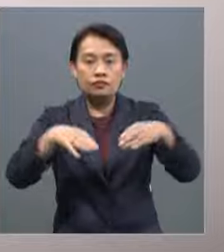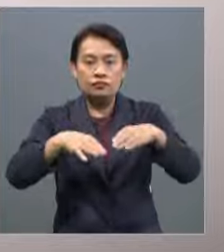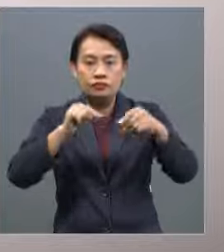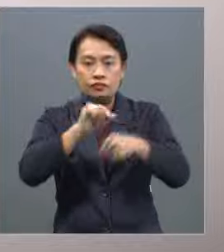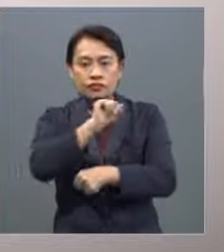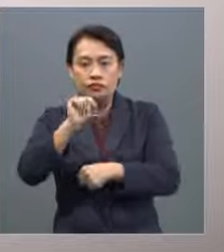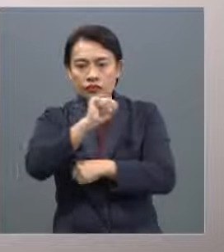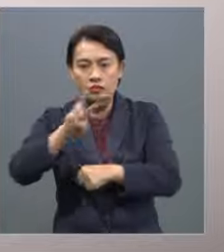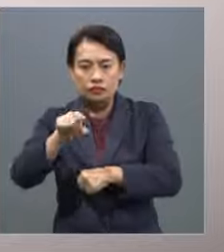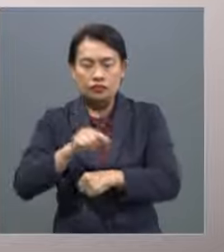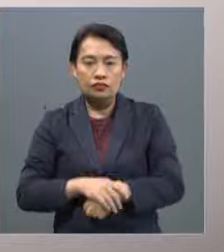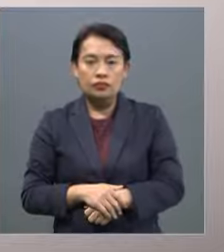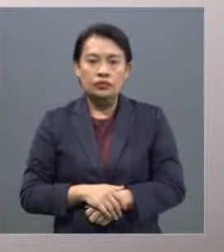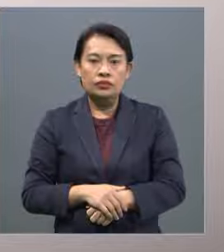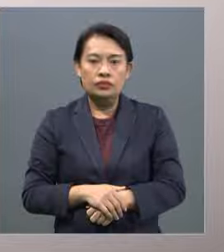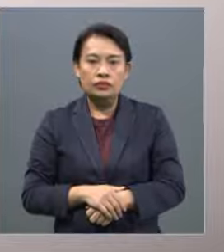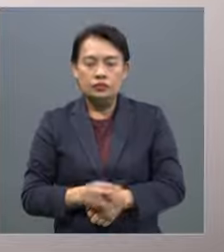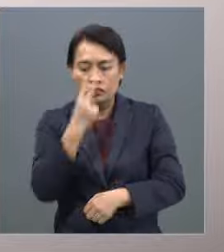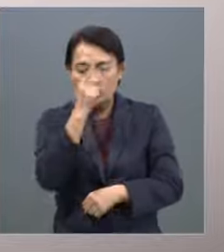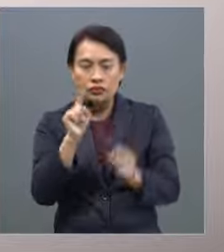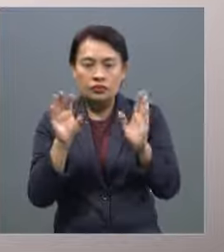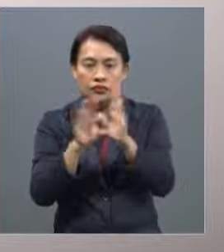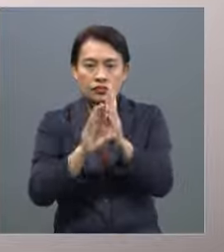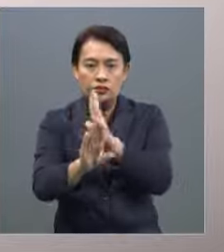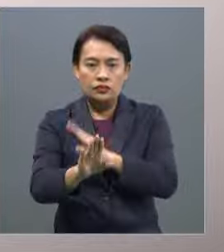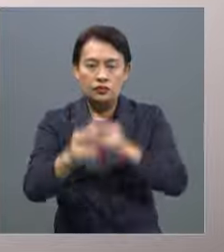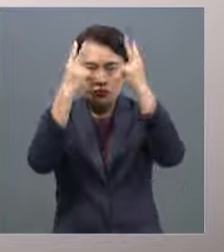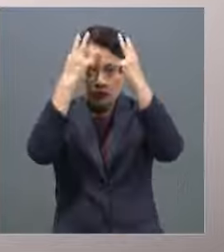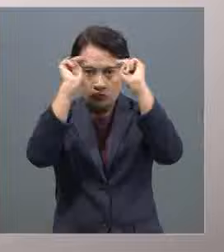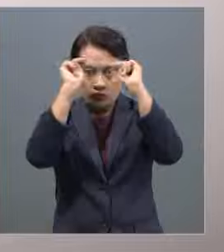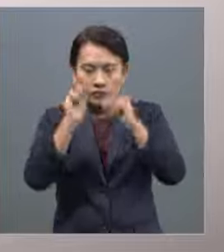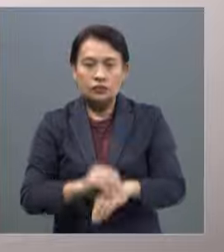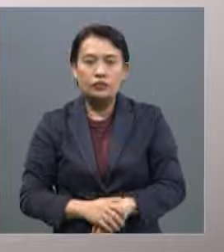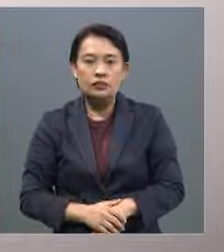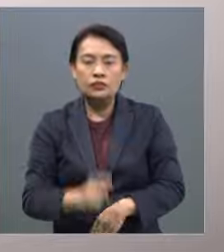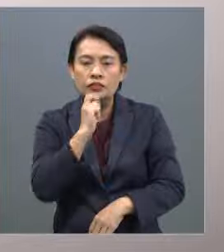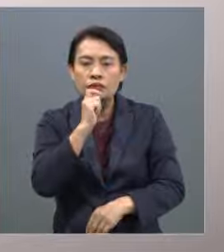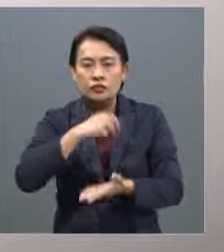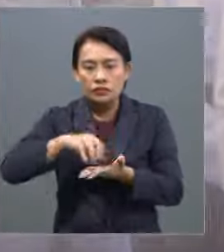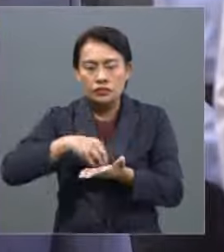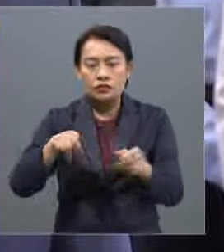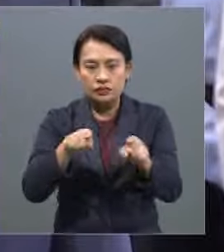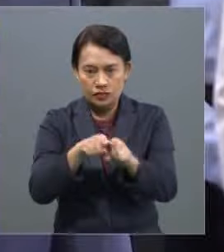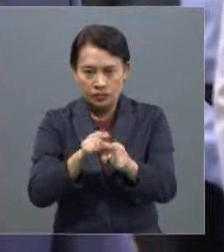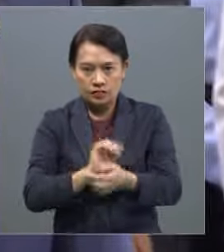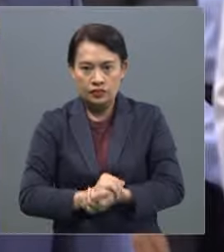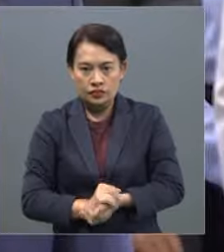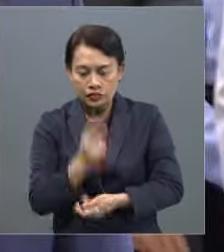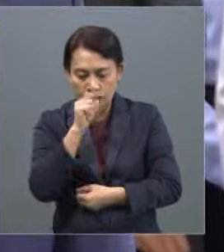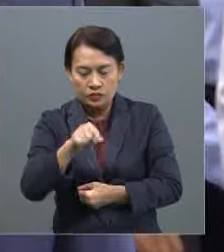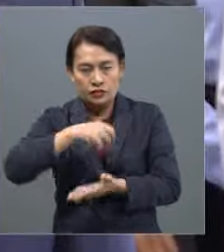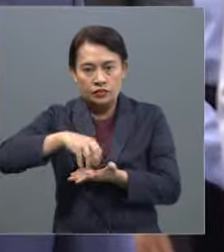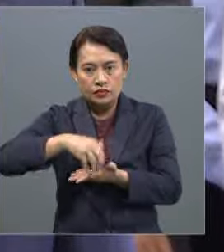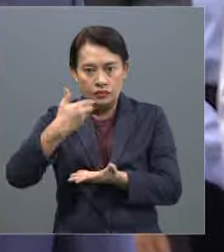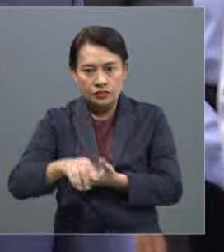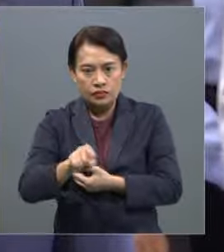ว่าเก็ขอไม่ก้าวร่วงหรอกนะฮะเดี๋ยวไปดูภาพรวมเพราะว่าวันนี้นายกรัฐมนตรีก็ให้สัมภาษณ์เรื่องนี้เช่นเดียวกันนะคะหลังจากที่เมื่อสักครู่ให้สัมภาษณ์ถึง